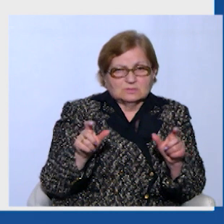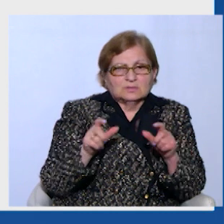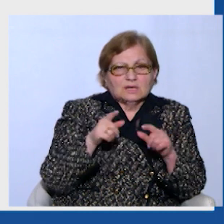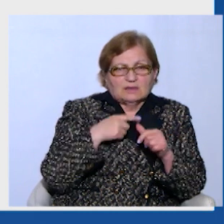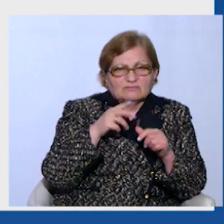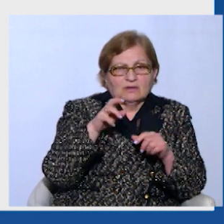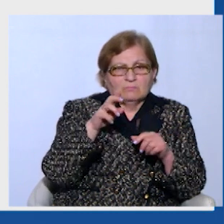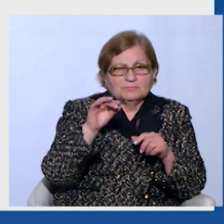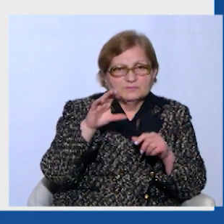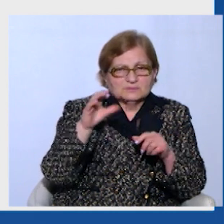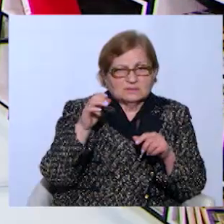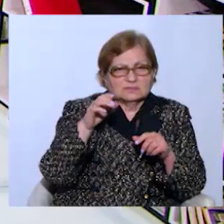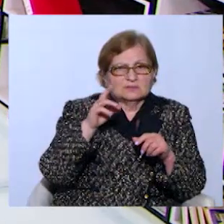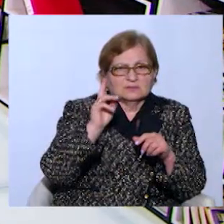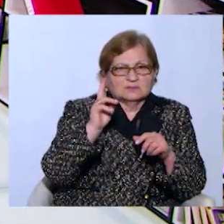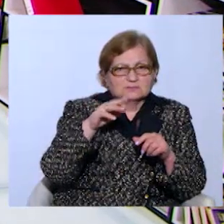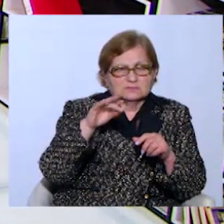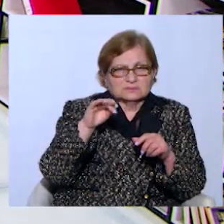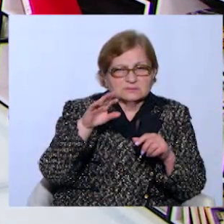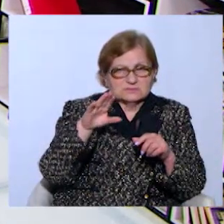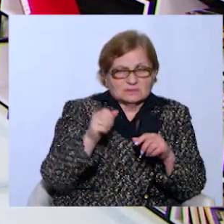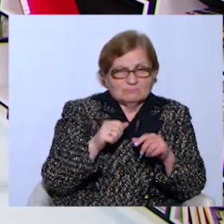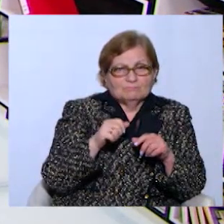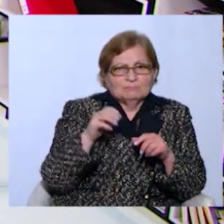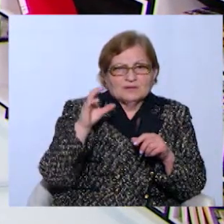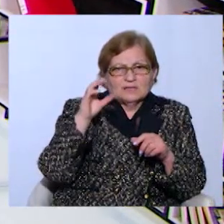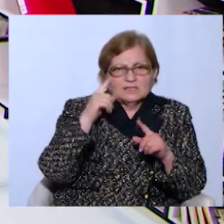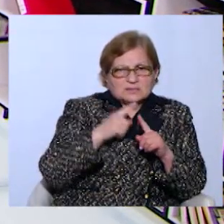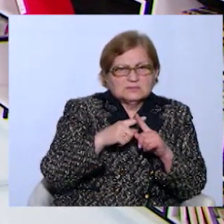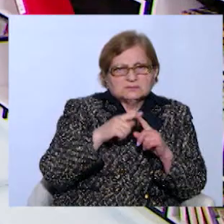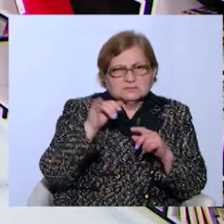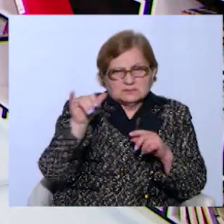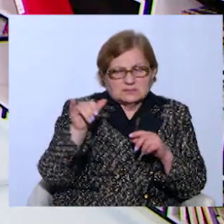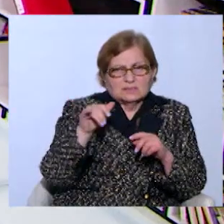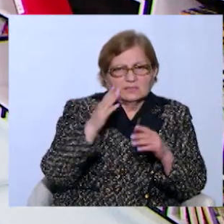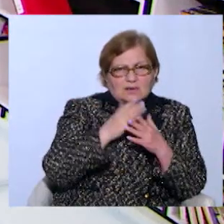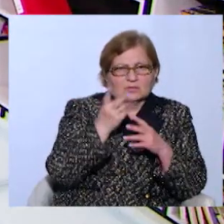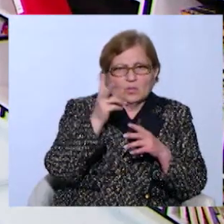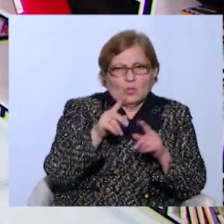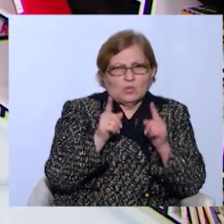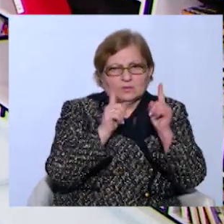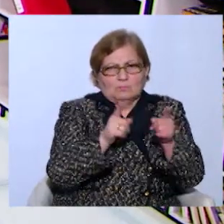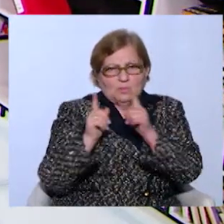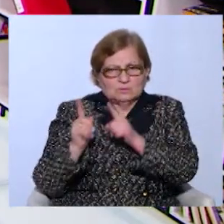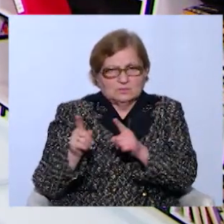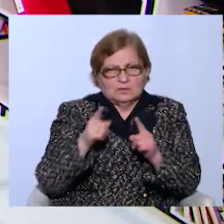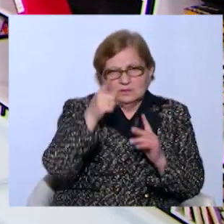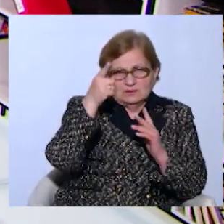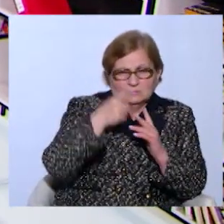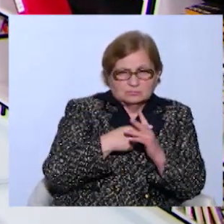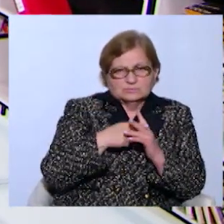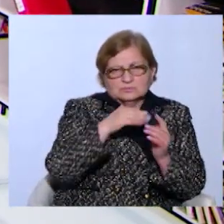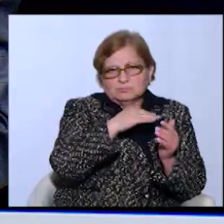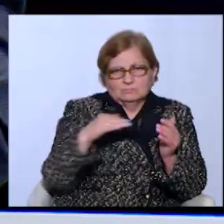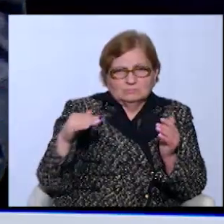ბისექტრისა, აი ამ ესეი წვეროდან ქვემო დაშვებული, XY არის ორის მონაკვეთი, ორი მონაკვეთი, რომელზეც ბისექტრისა ყოფს ამ ფუძეს